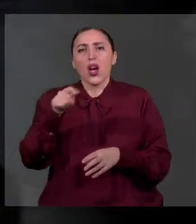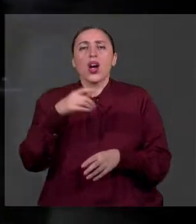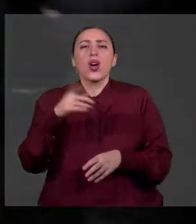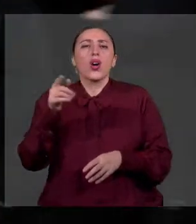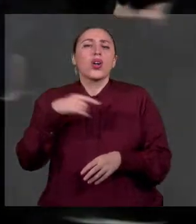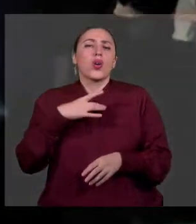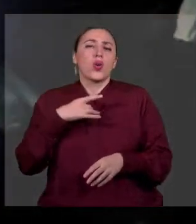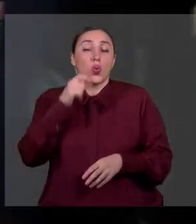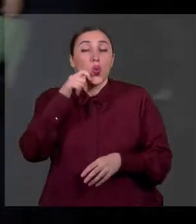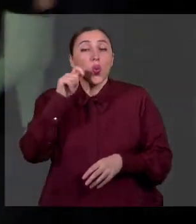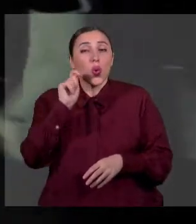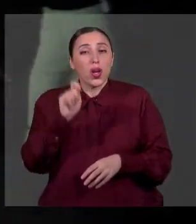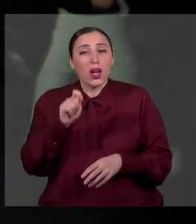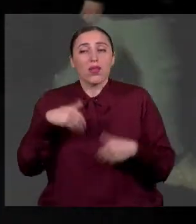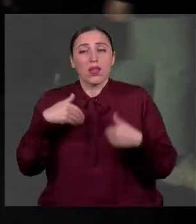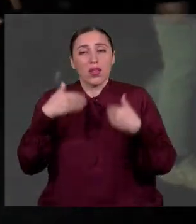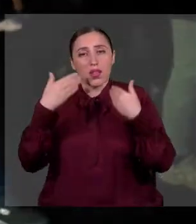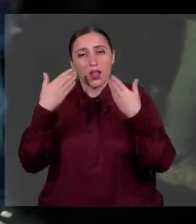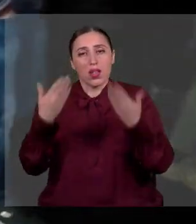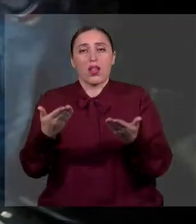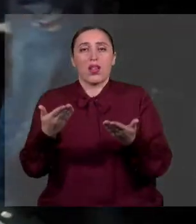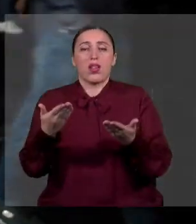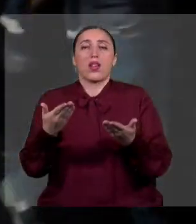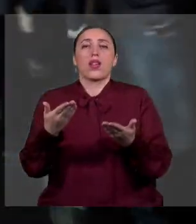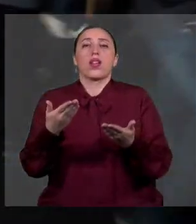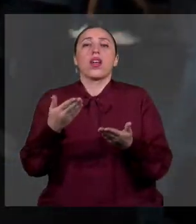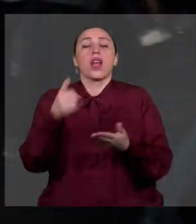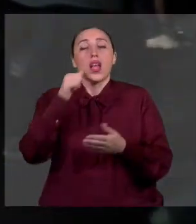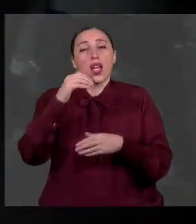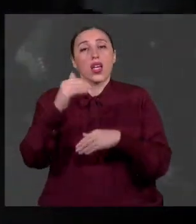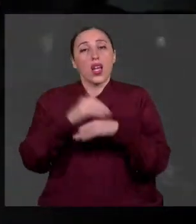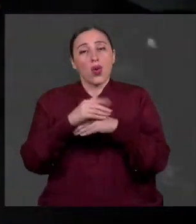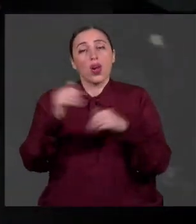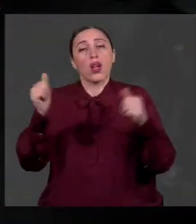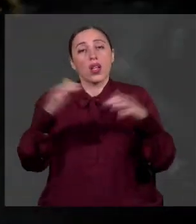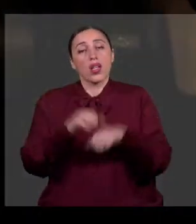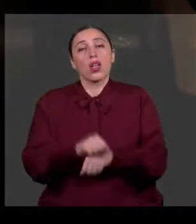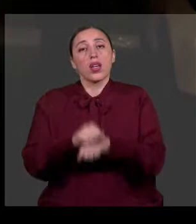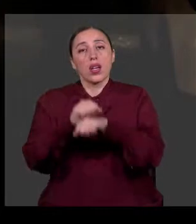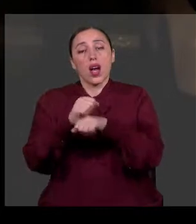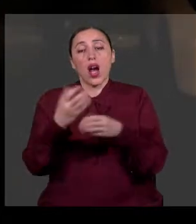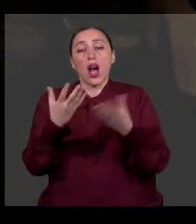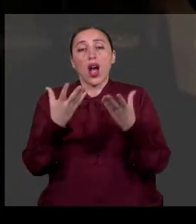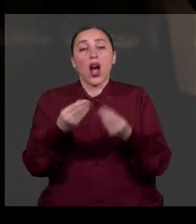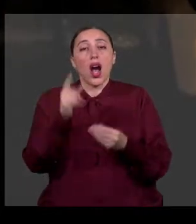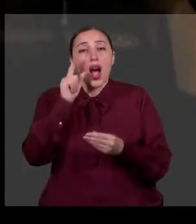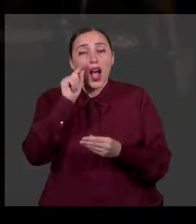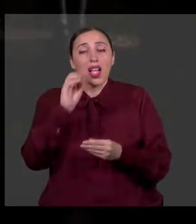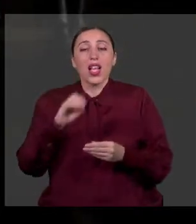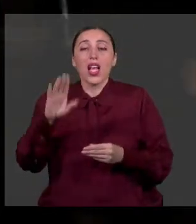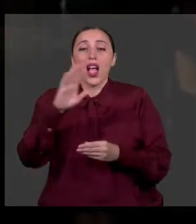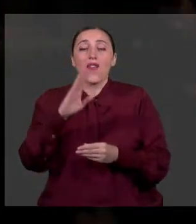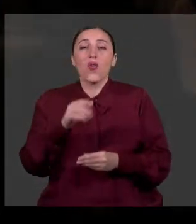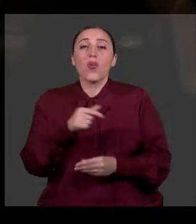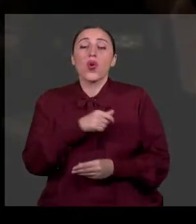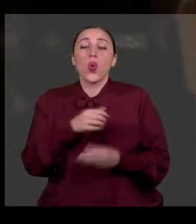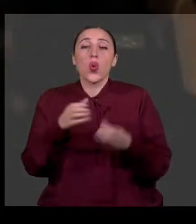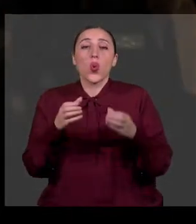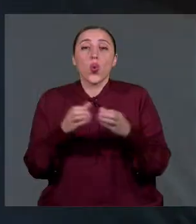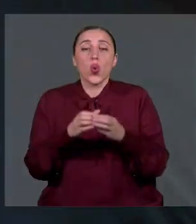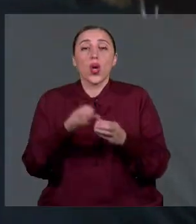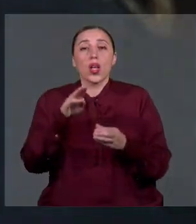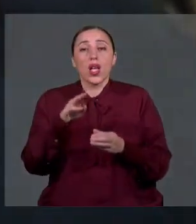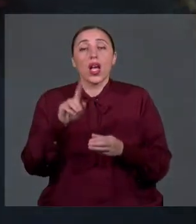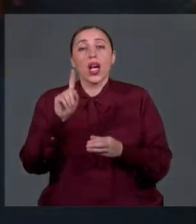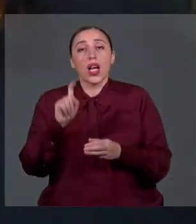Ազգային ժողովրդավարական Բևեռը նաև 3 երեկոյան էր հավաք կազմակերպել։ Այսօրի դեպ Հայաստանի Եվրոպական Կուսակցության նախագահ Տիգրան Խզմալյանն ու